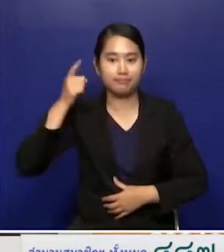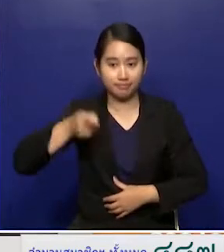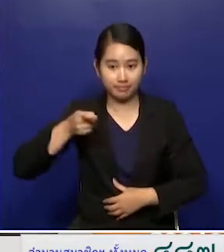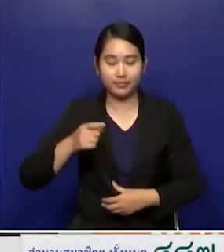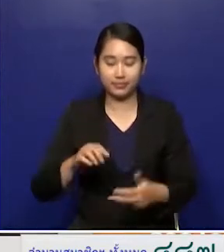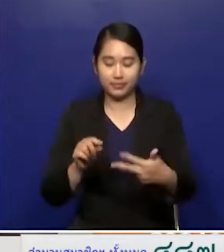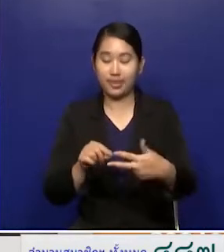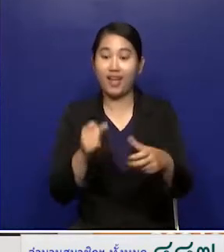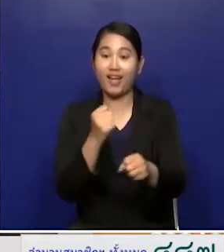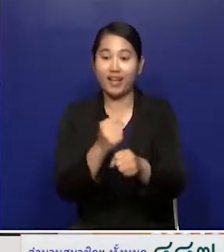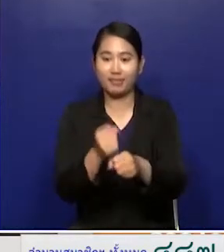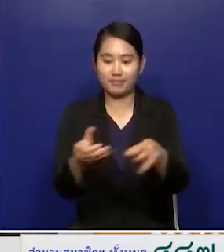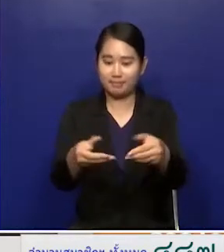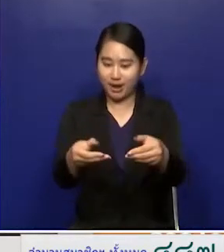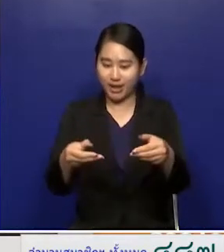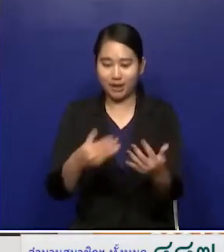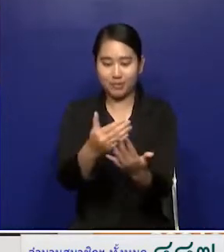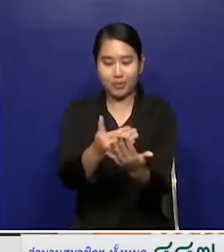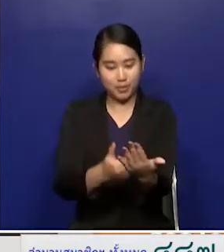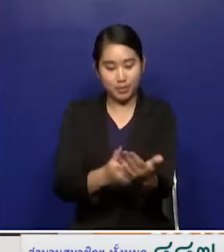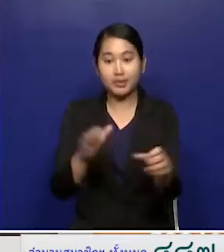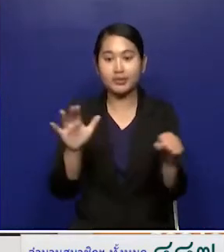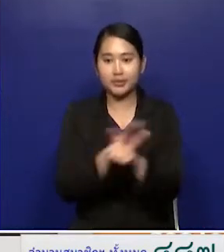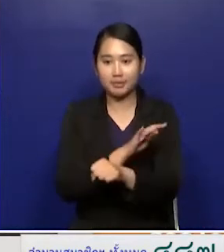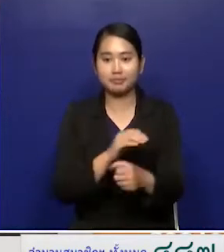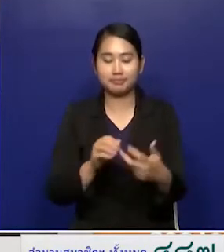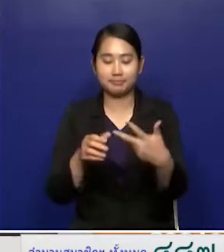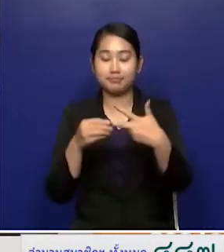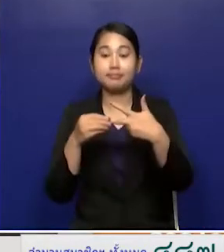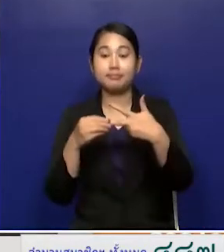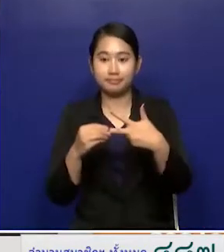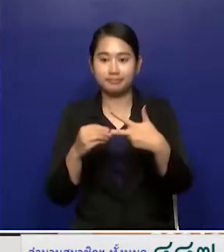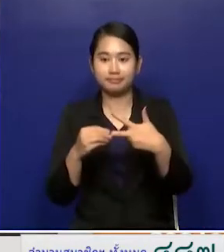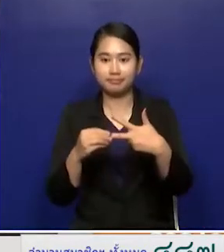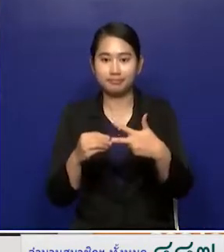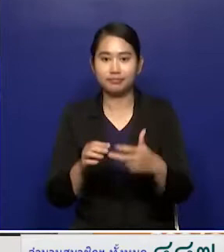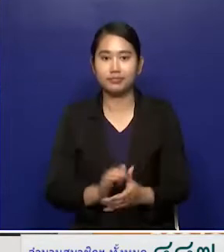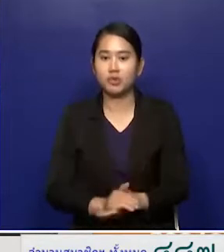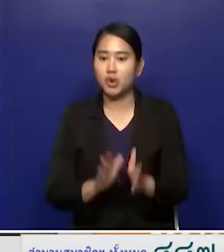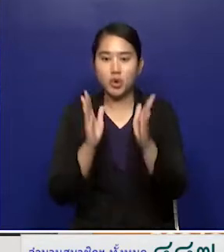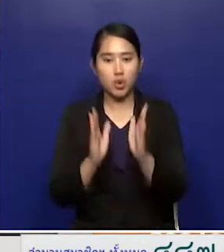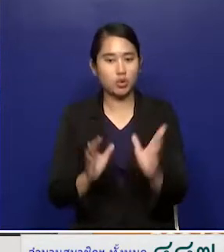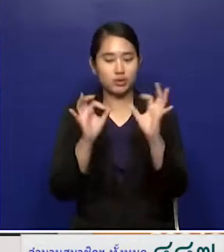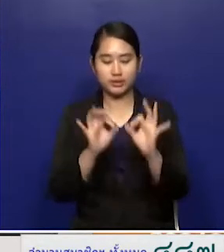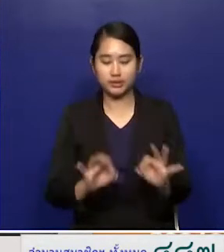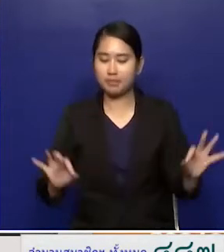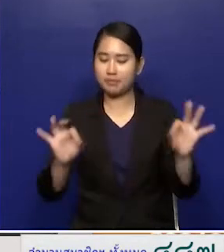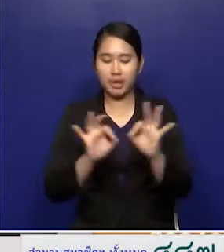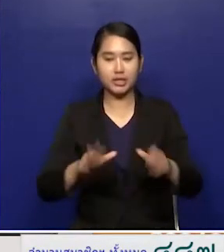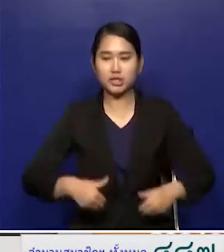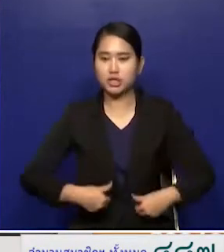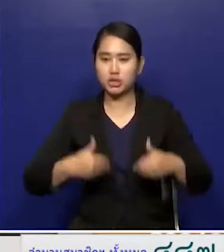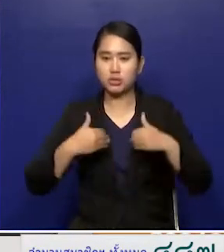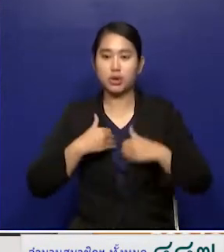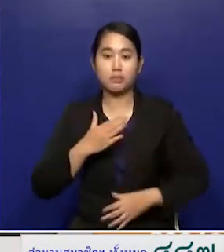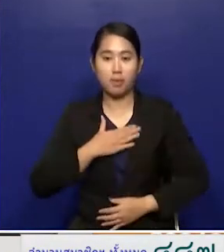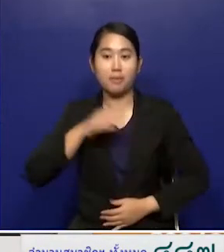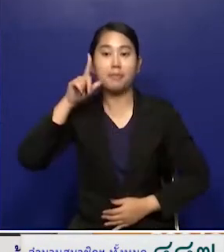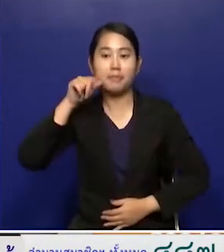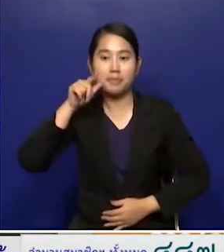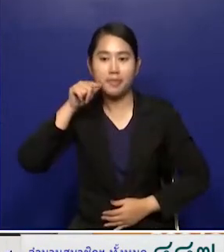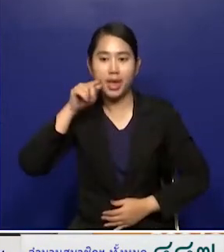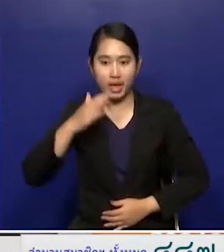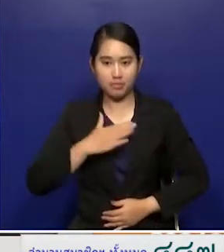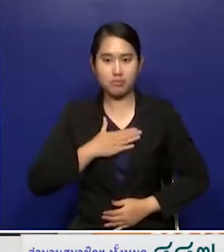รายงานเล่มนี้ออกมาได้สมบูณมอย่างยิ่งแล้วใ rainfallี่ 3 บุคลทสำคัญที่สุใชีวิตขผมกคือ คrawdęงามผมครั